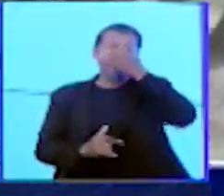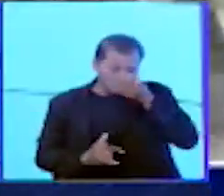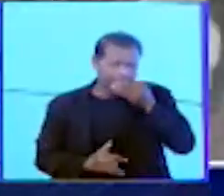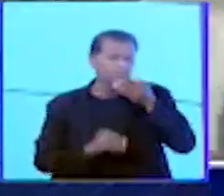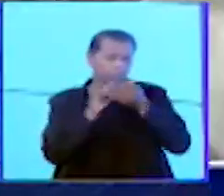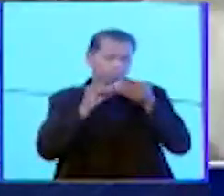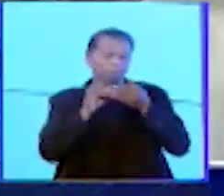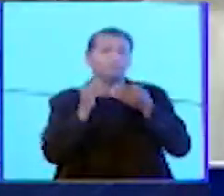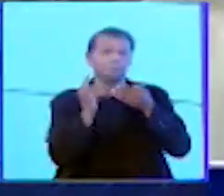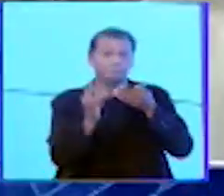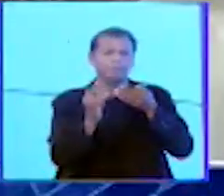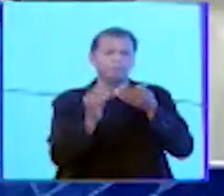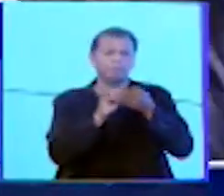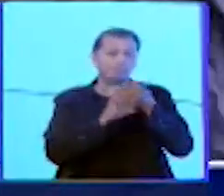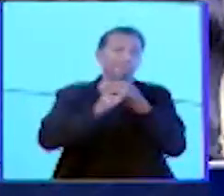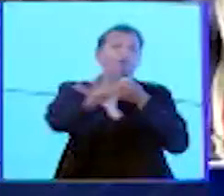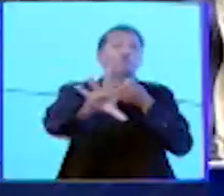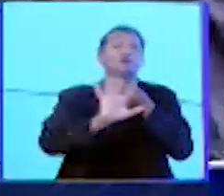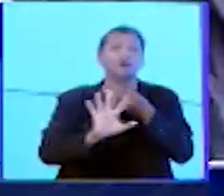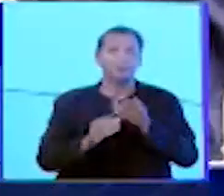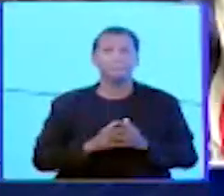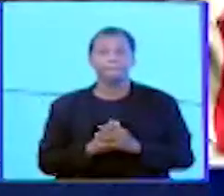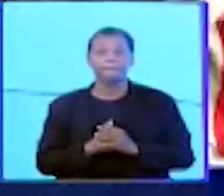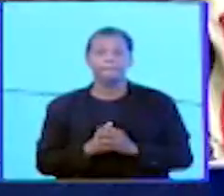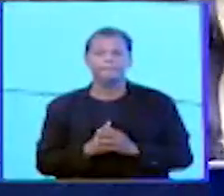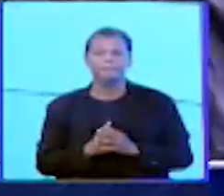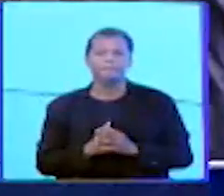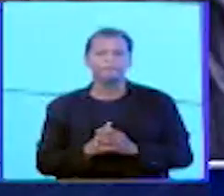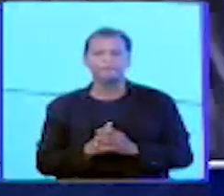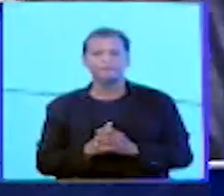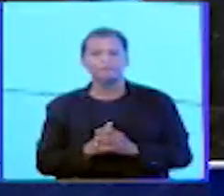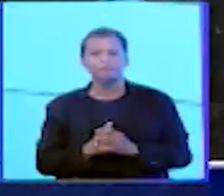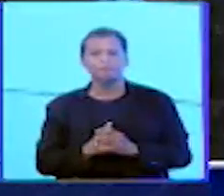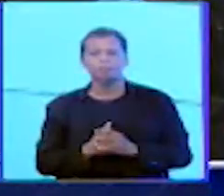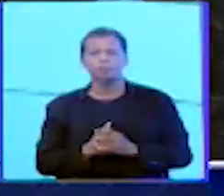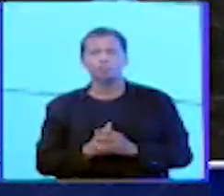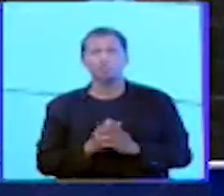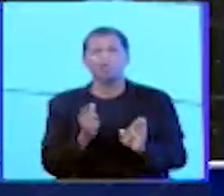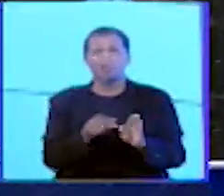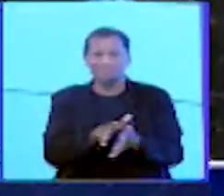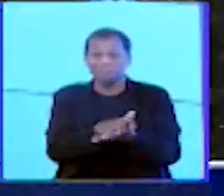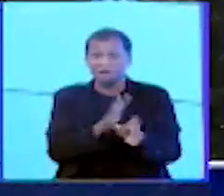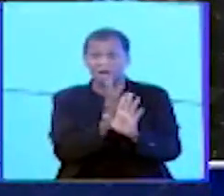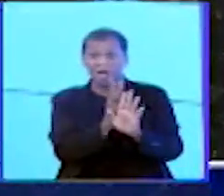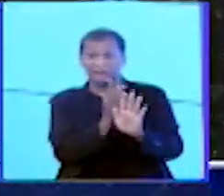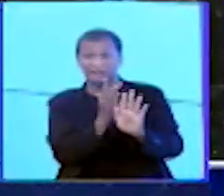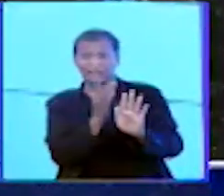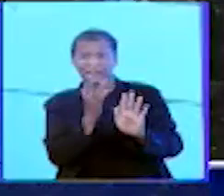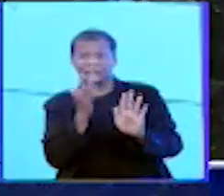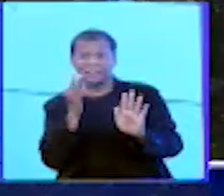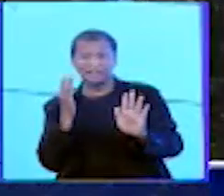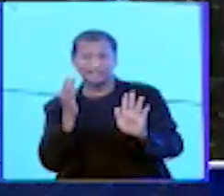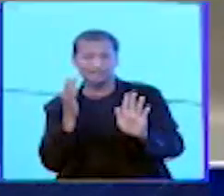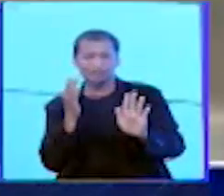keluar ke permukaan benda yang ada di sekitar. Selain itu jika terjadi antrian, usahakan untuk menjaga jarak aman dan juga